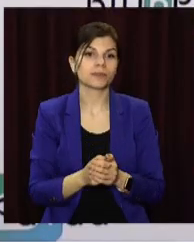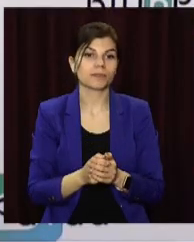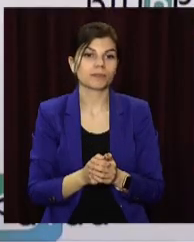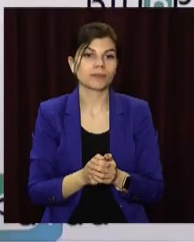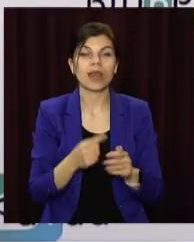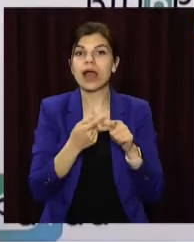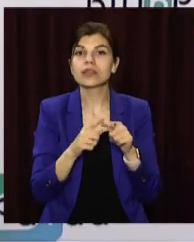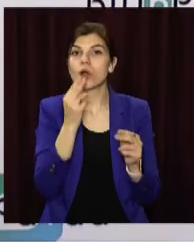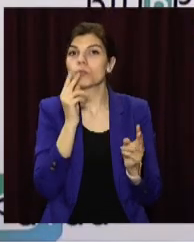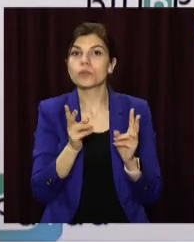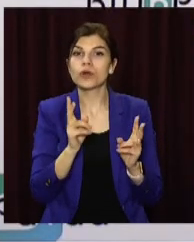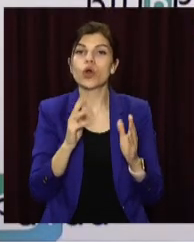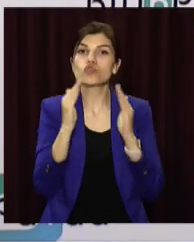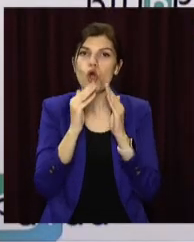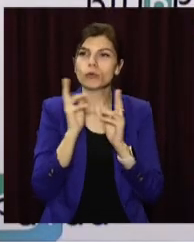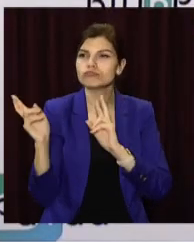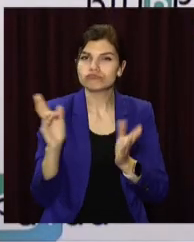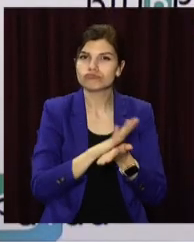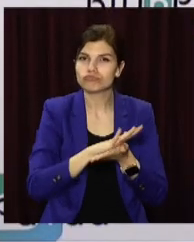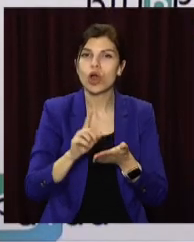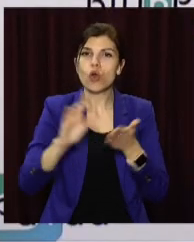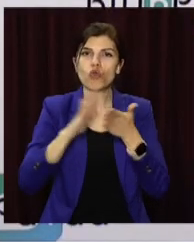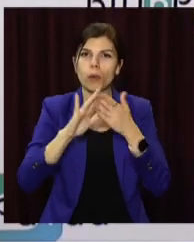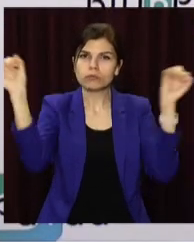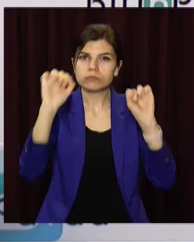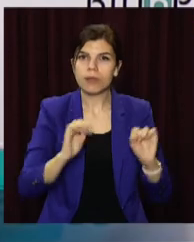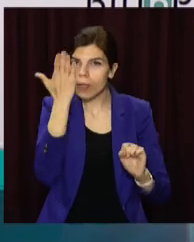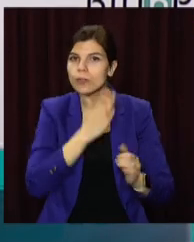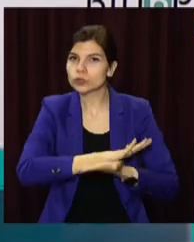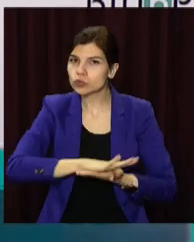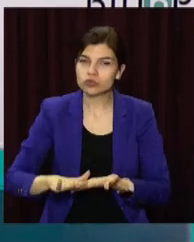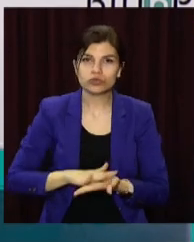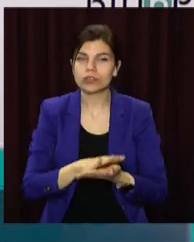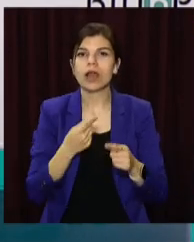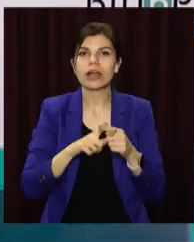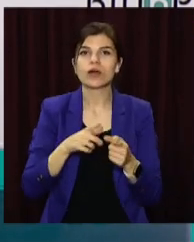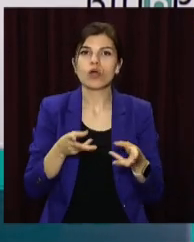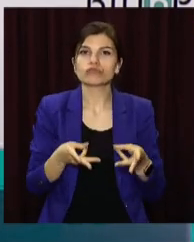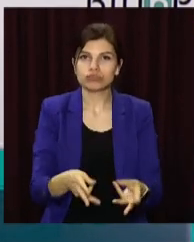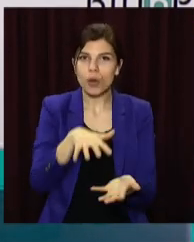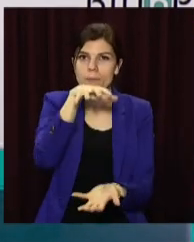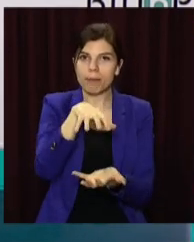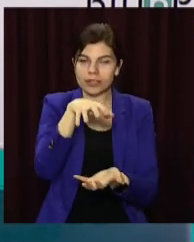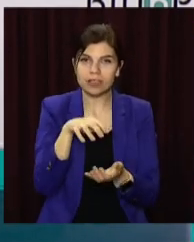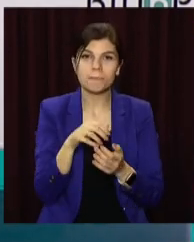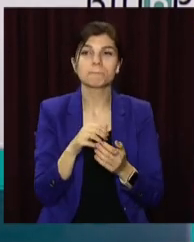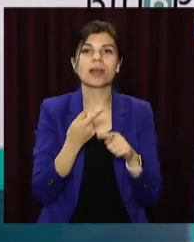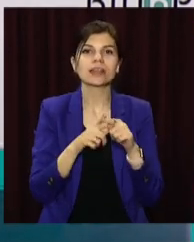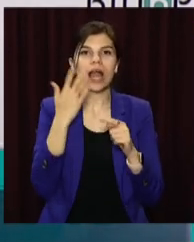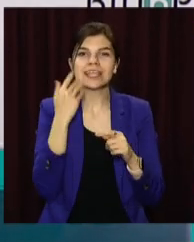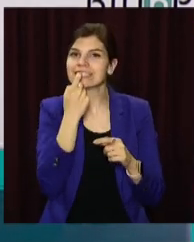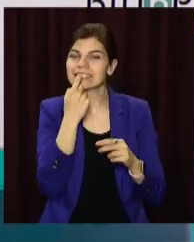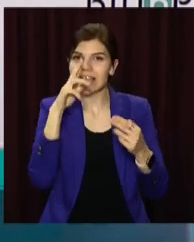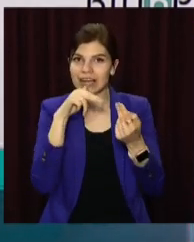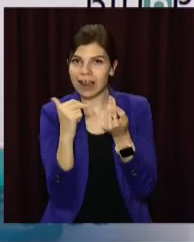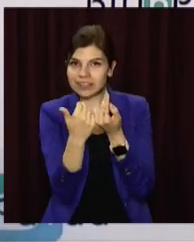Это приготовление дома к празднику, это уборка, это выпекание пасхального кулича, это когда мы красим